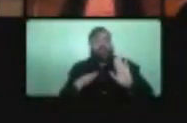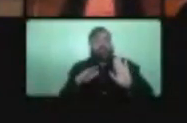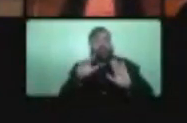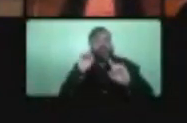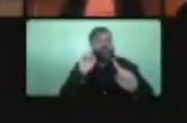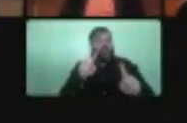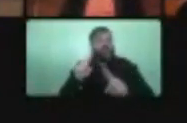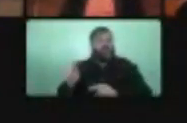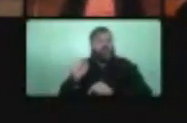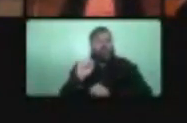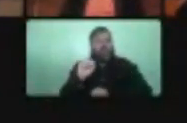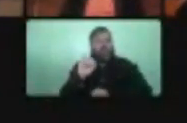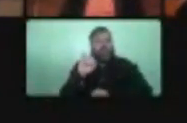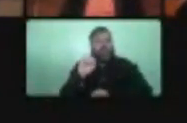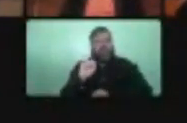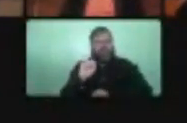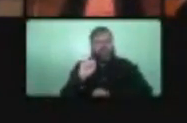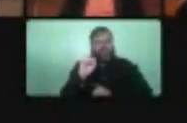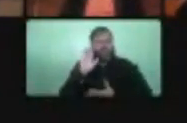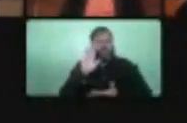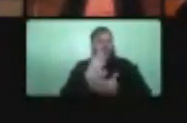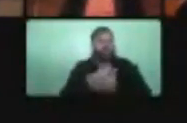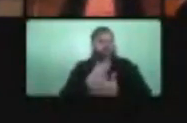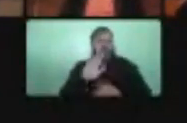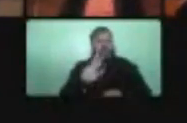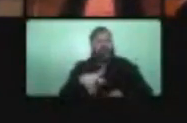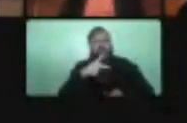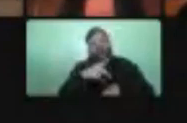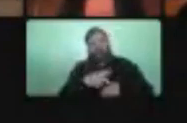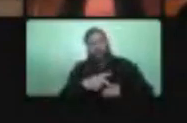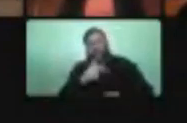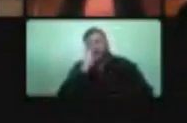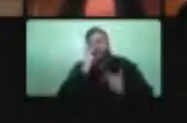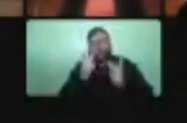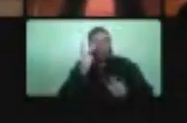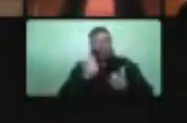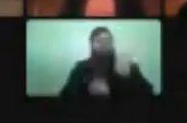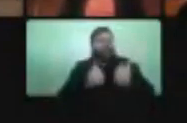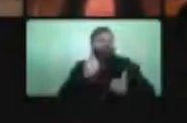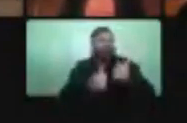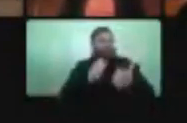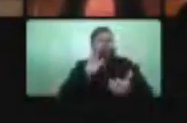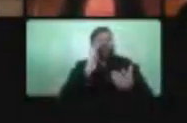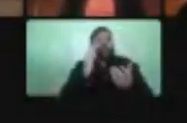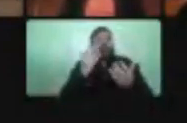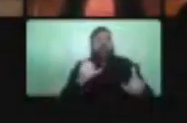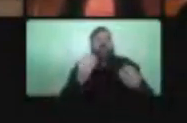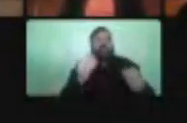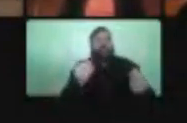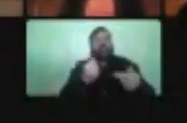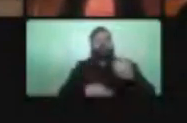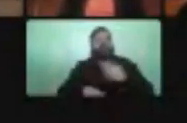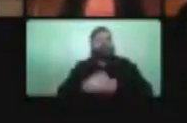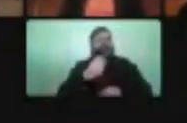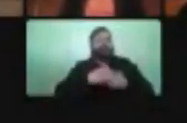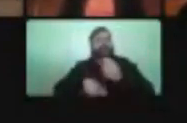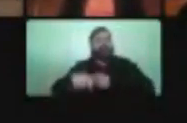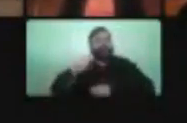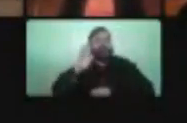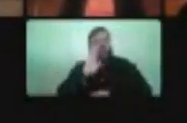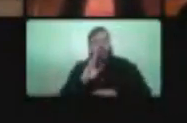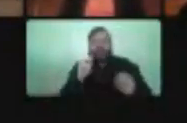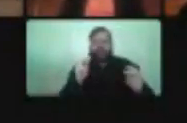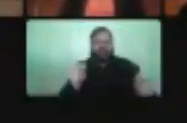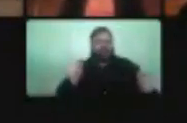Tayari tumeenda katika kila shule kuona ni viwanja vipi ambavyo vinapaswa kukarabatiwa, na tufanye